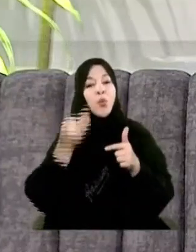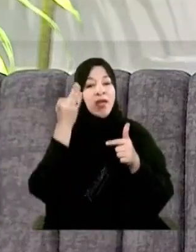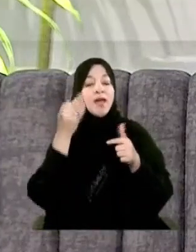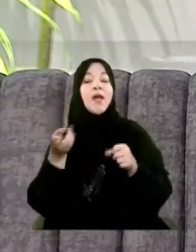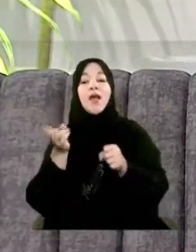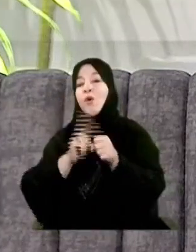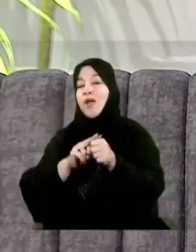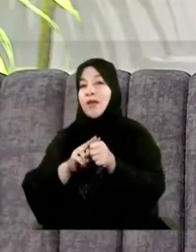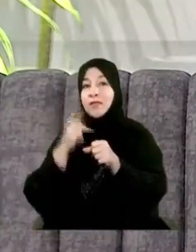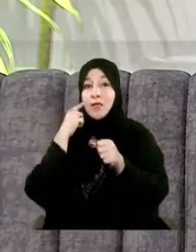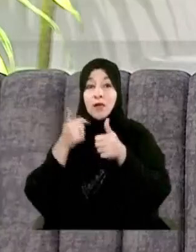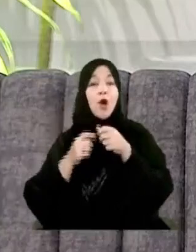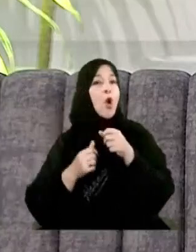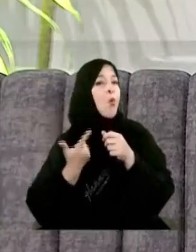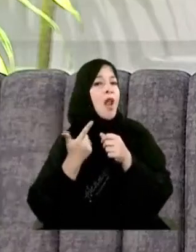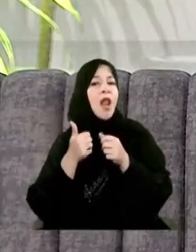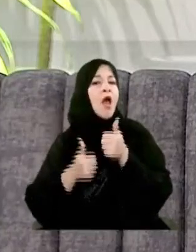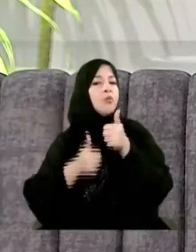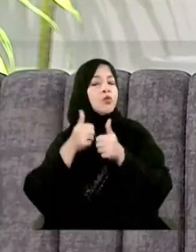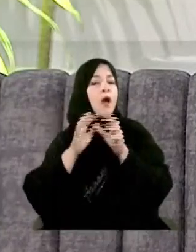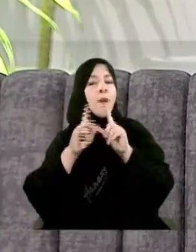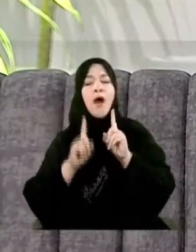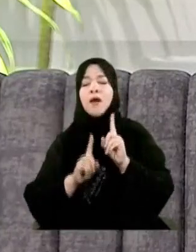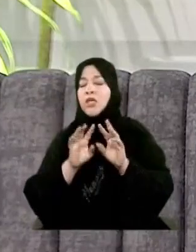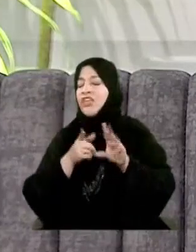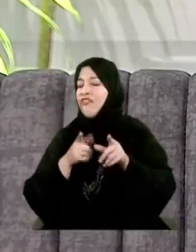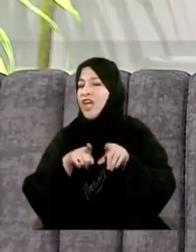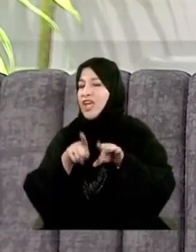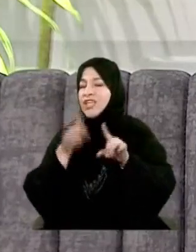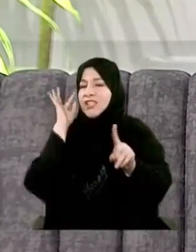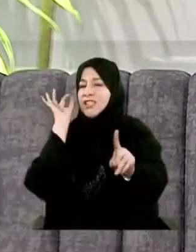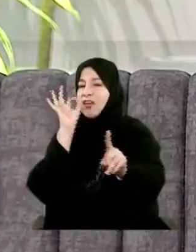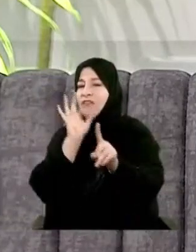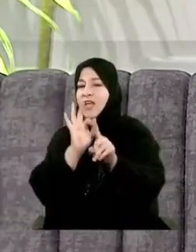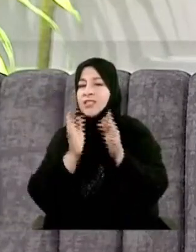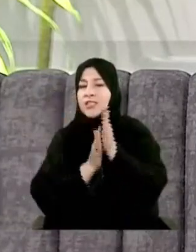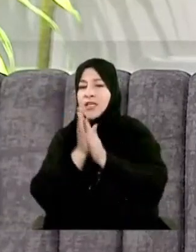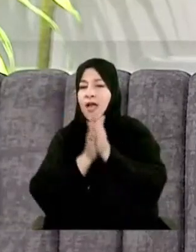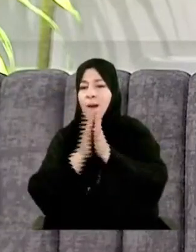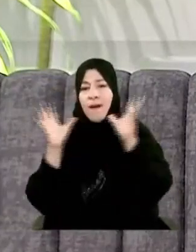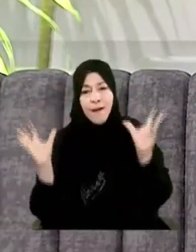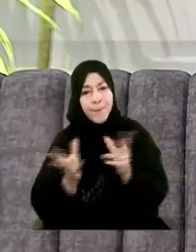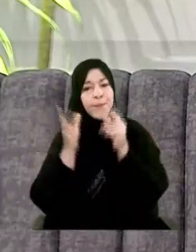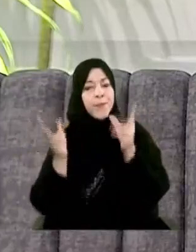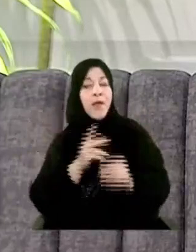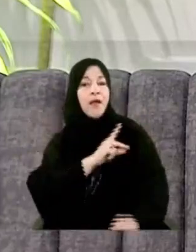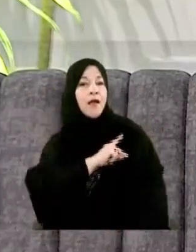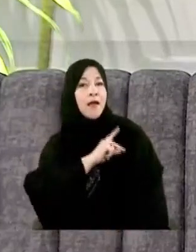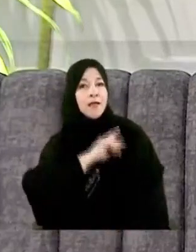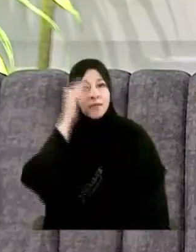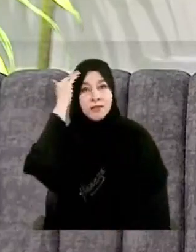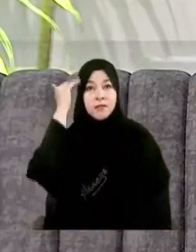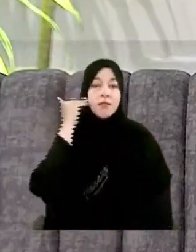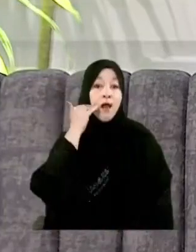طبعا مسابقة ابتكار الكويت العلمية جاءت بهدف تشجيع الطالبات أو الفتيات على